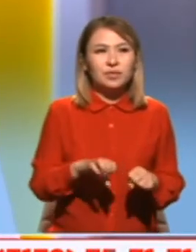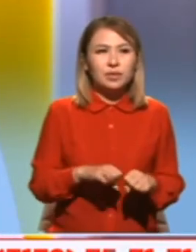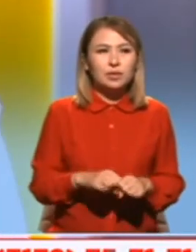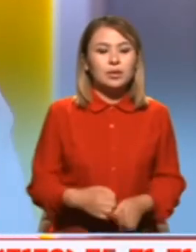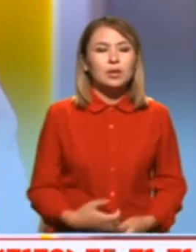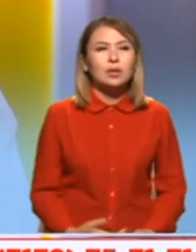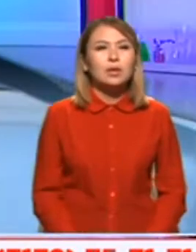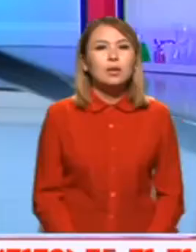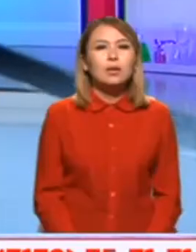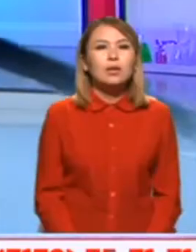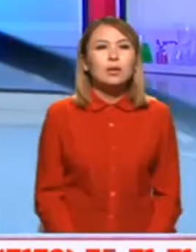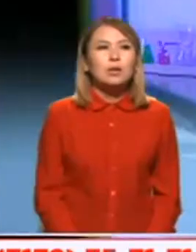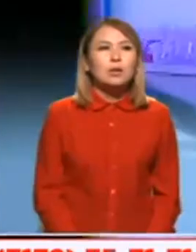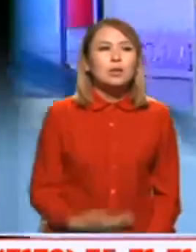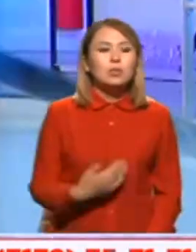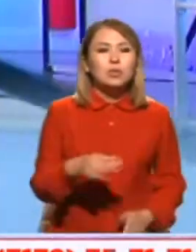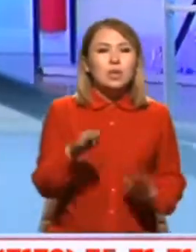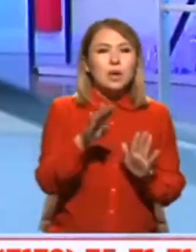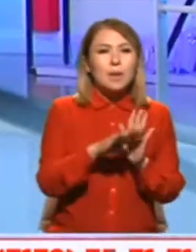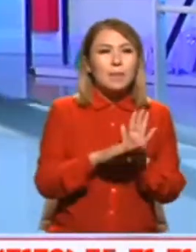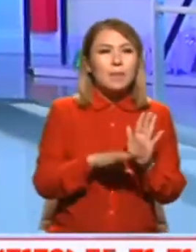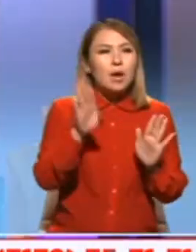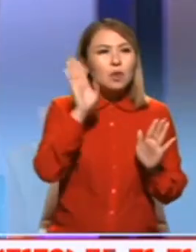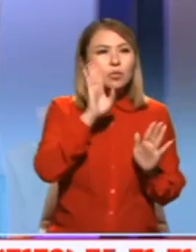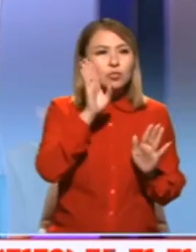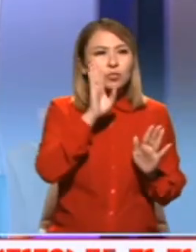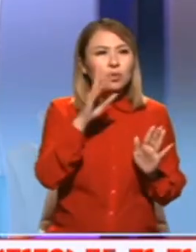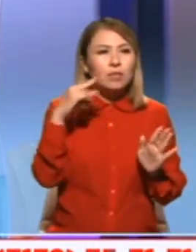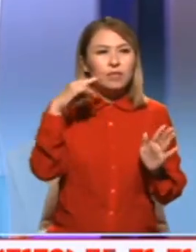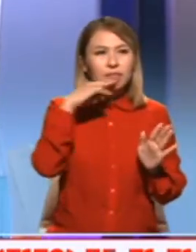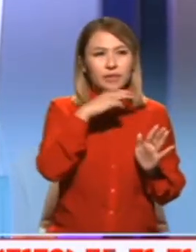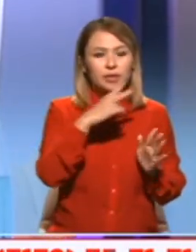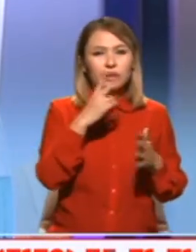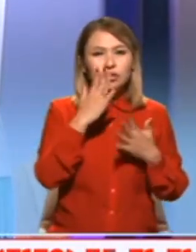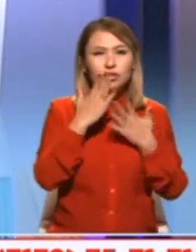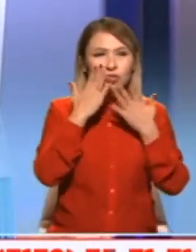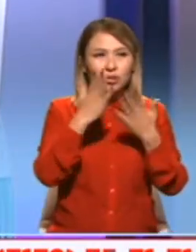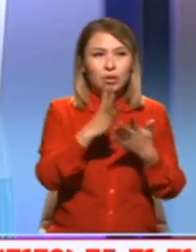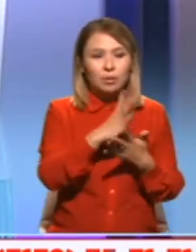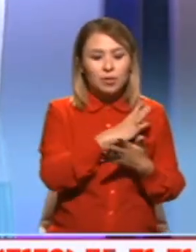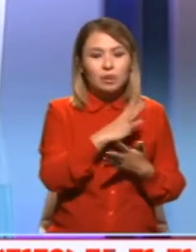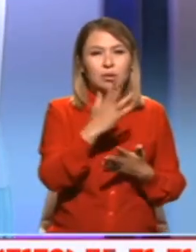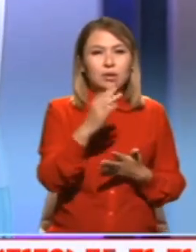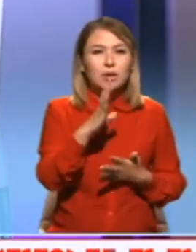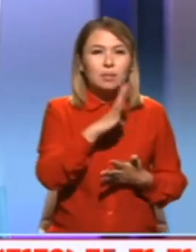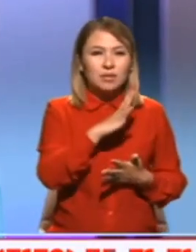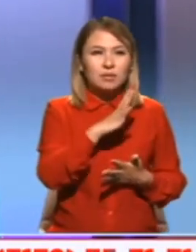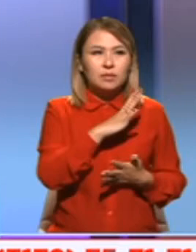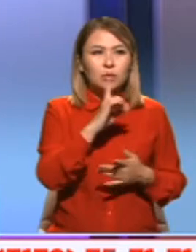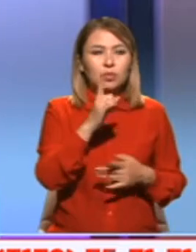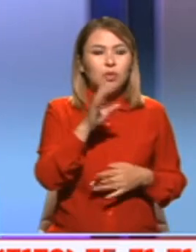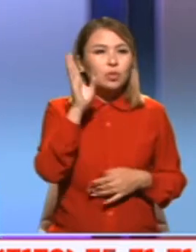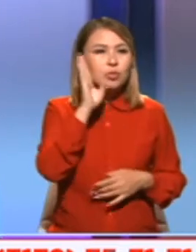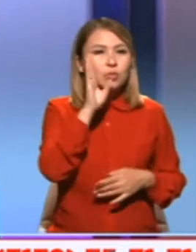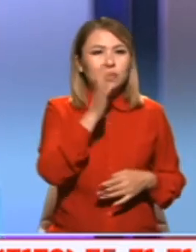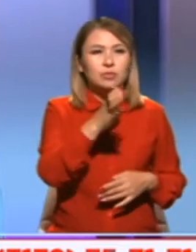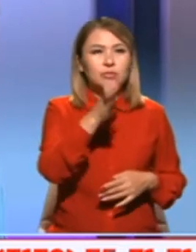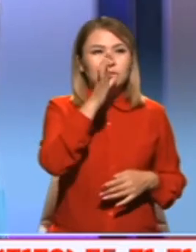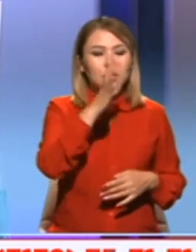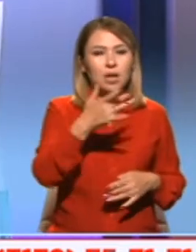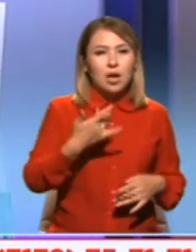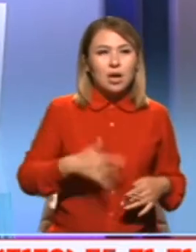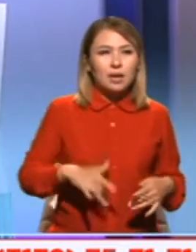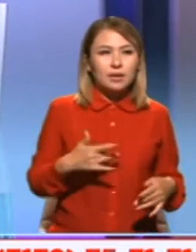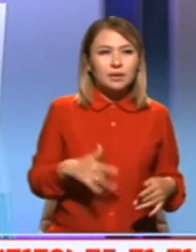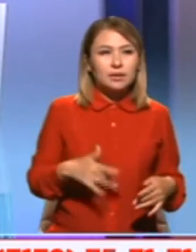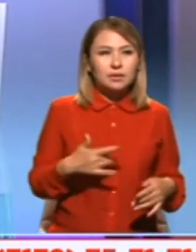Құрматханұлы, осы бағдарламаға дайындық барысында судан улану дегенді де оқып қалдым. Ондай да болады ма? Әрине болады. Өйткені судан улану кезінде адам организмі